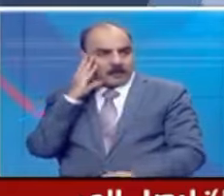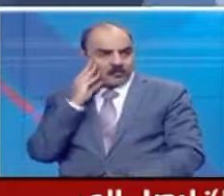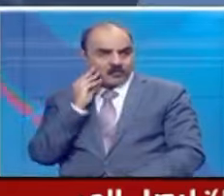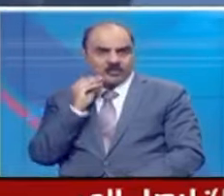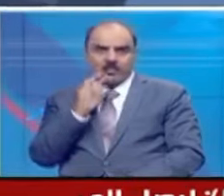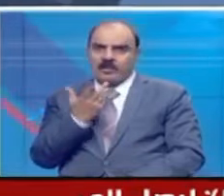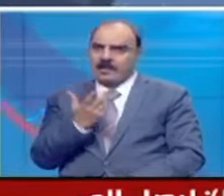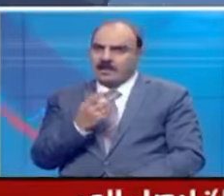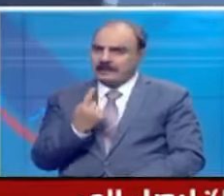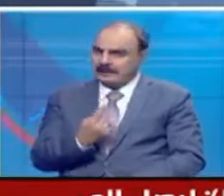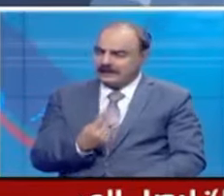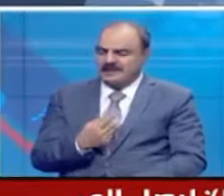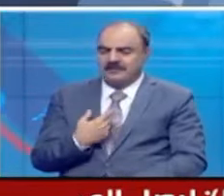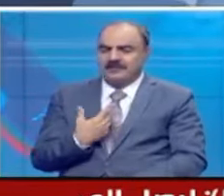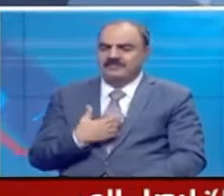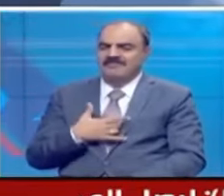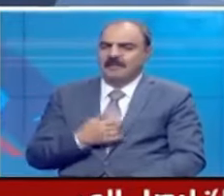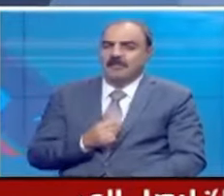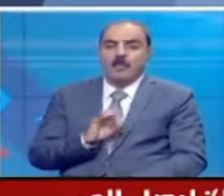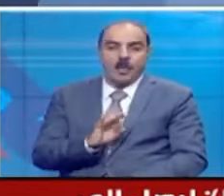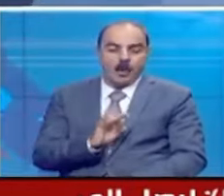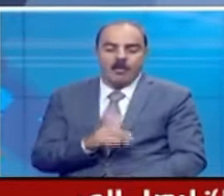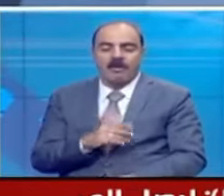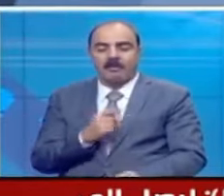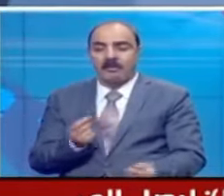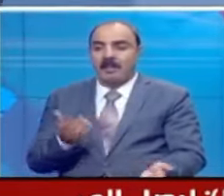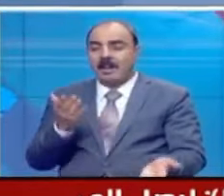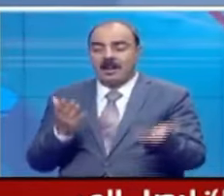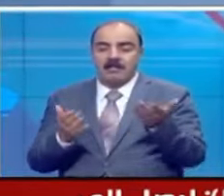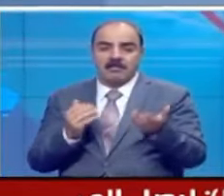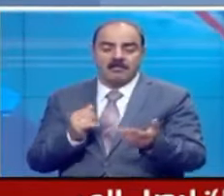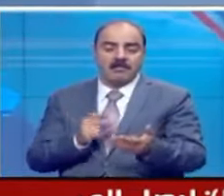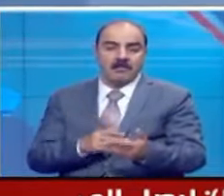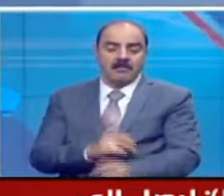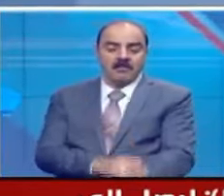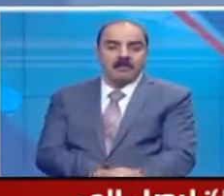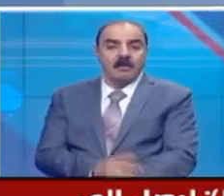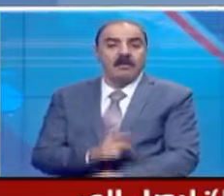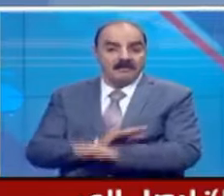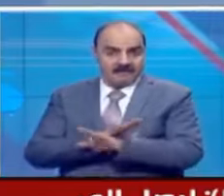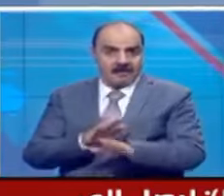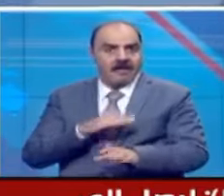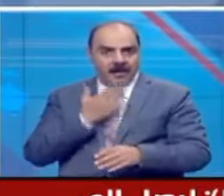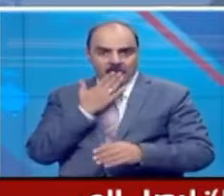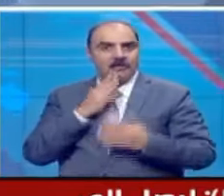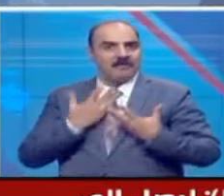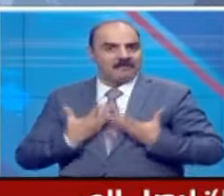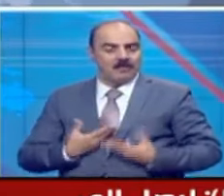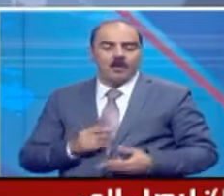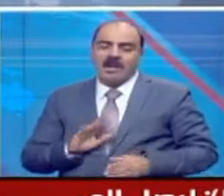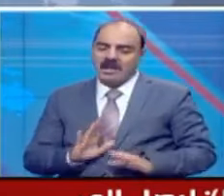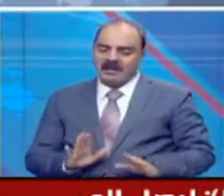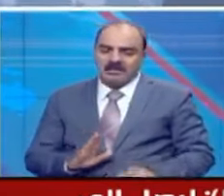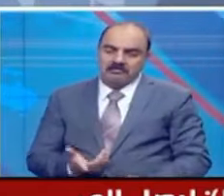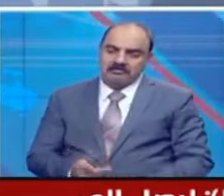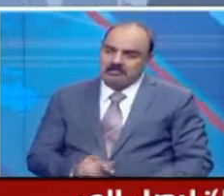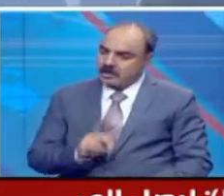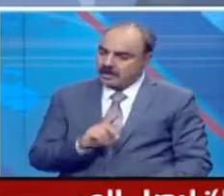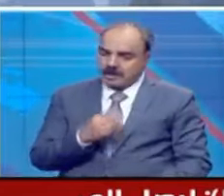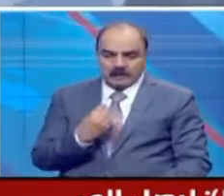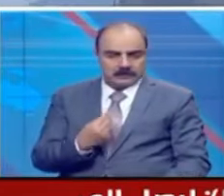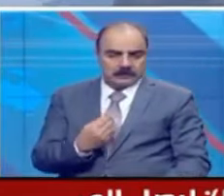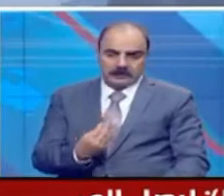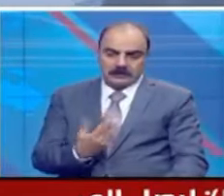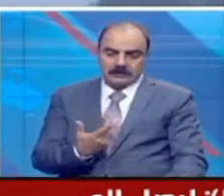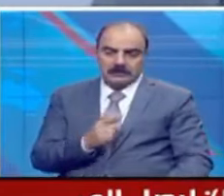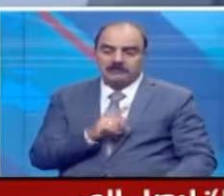هناك استبشار من قبل المواطنين استاذ محمد، يعني هذه القرارات هي كافيه بالفعل حتى هذه اللحظه؟ لا طبعا هي مش